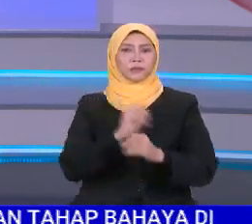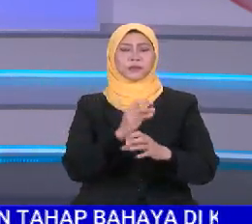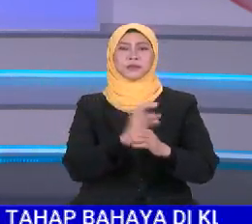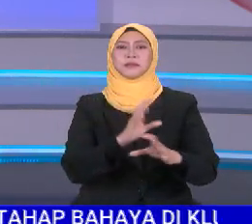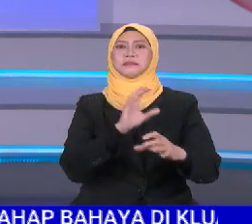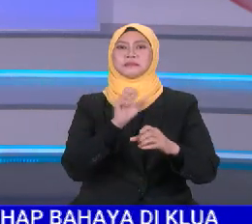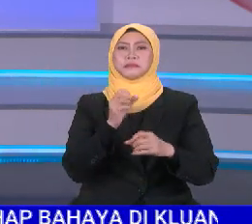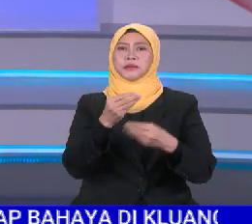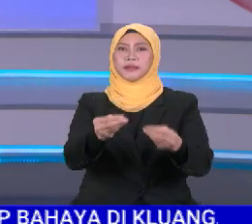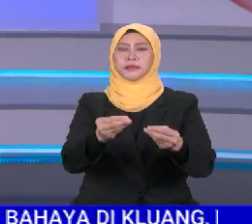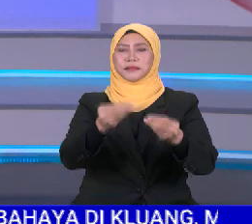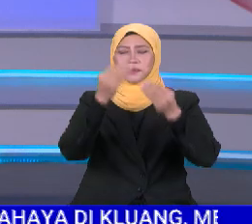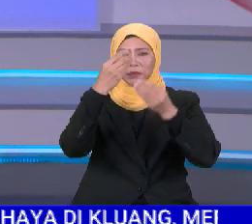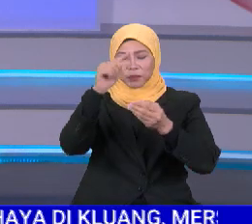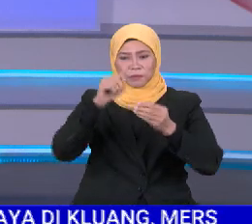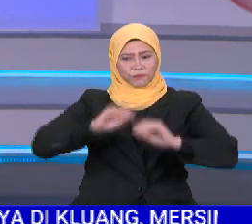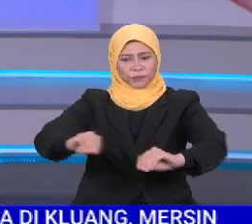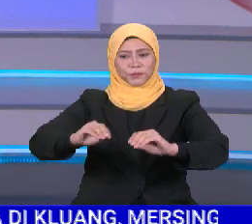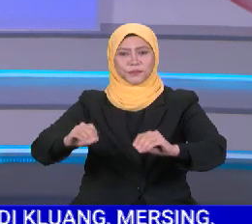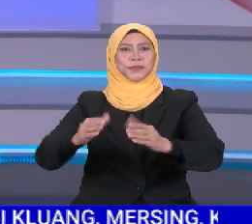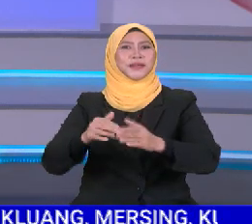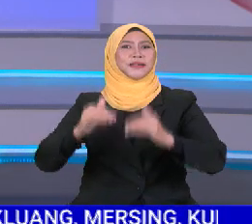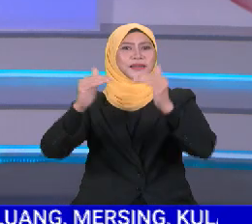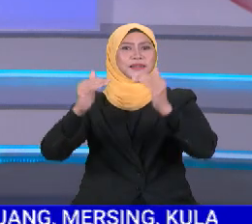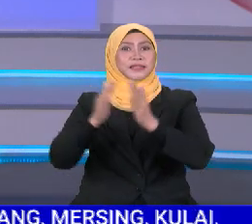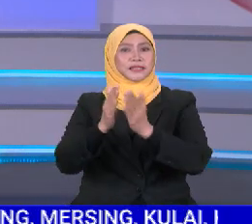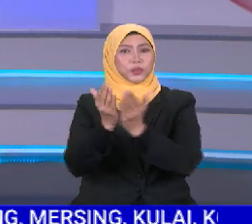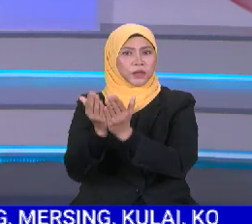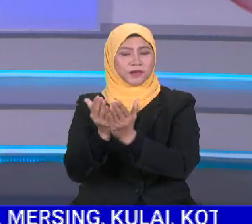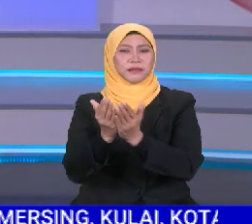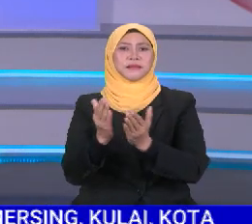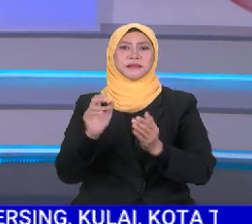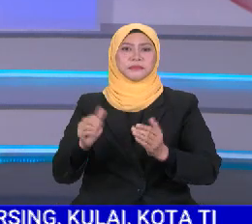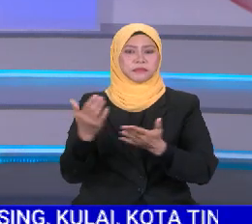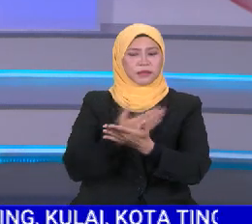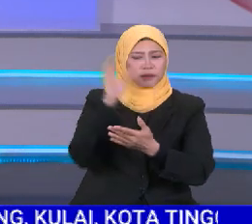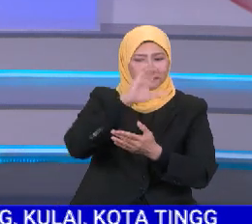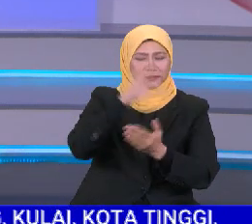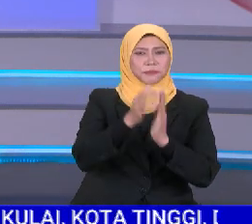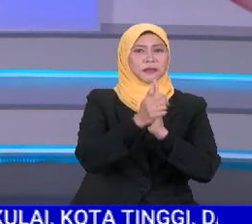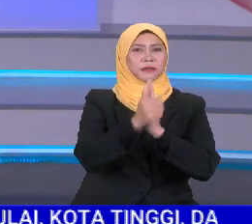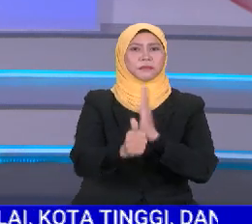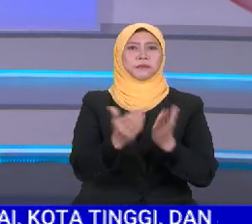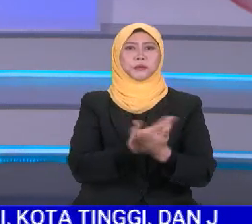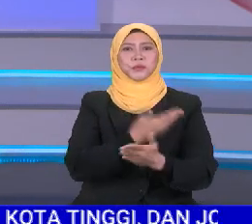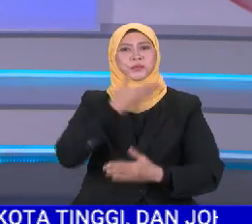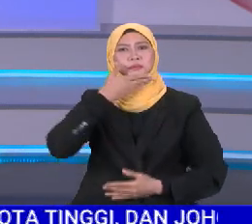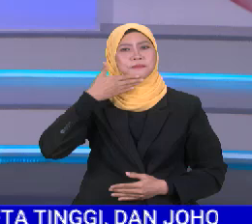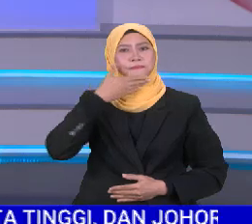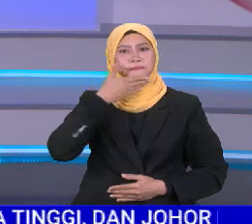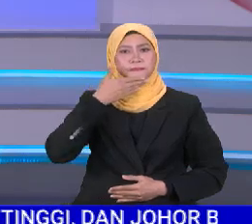memberi pendadahan ke peringkat sekolah dalam misi Mencari Bakat baharu dalam kalangan generasi muda